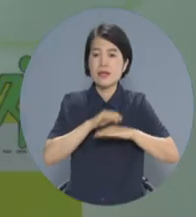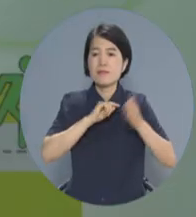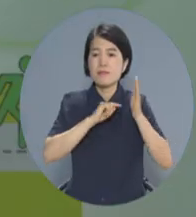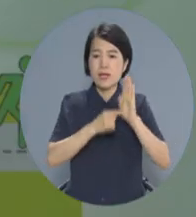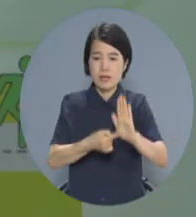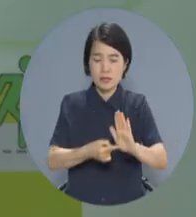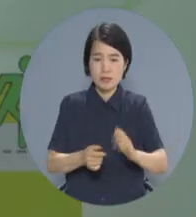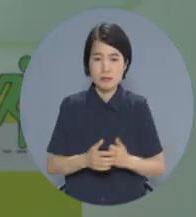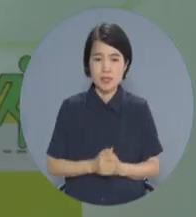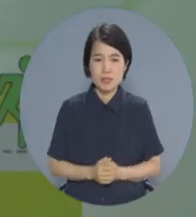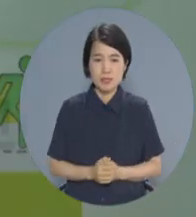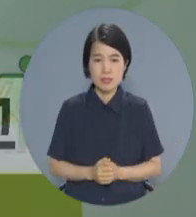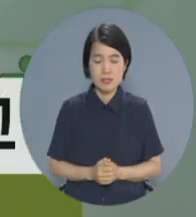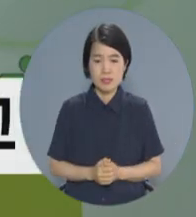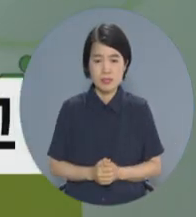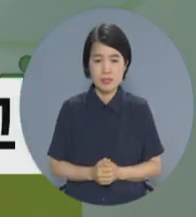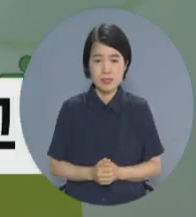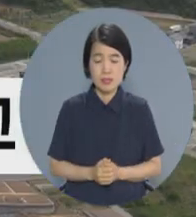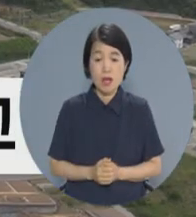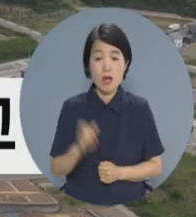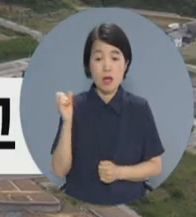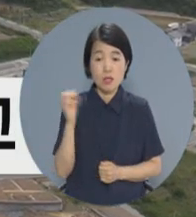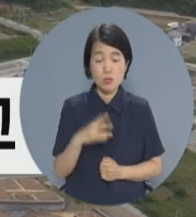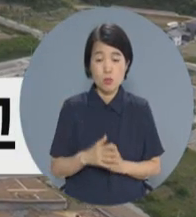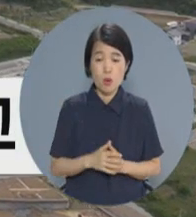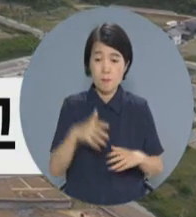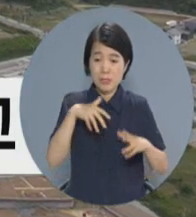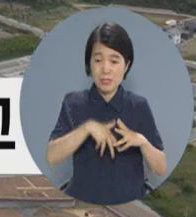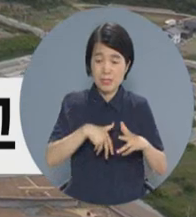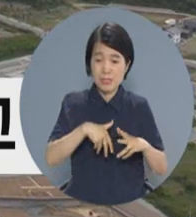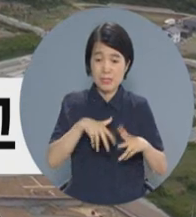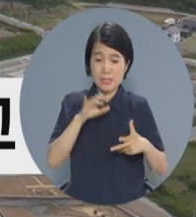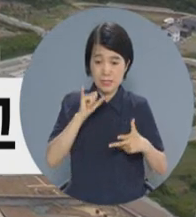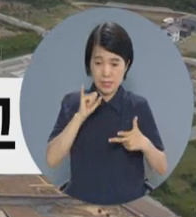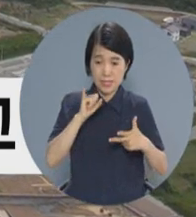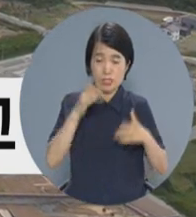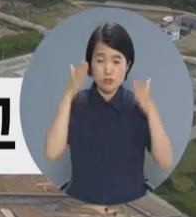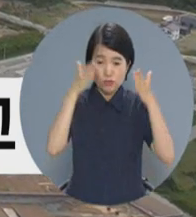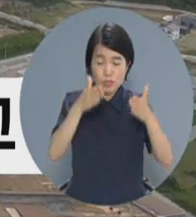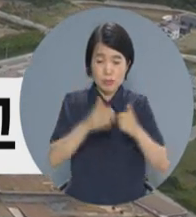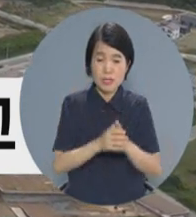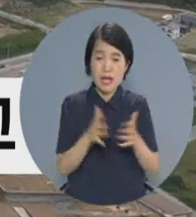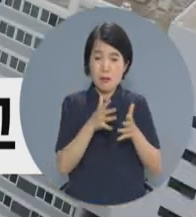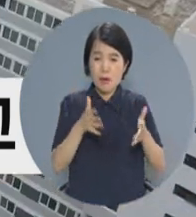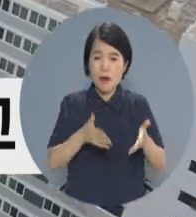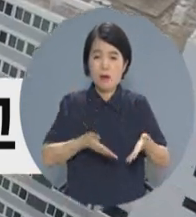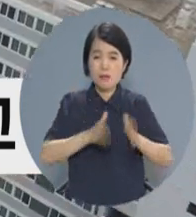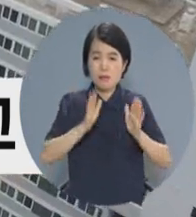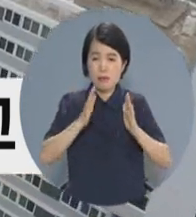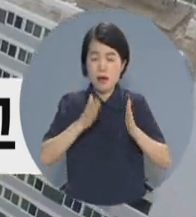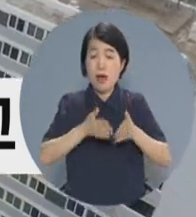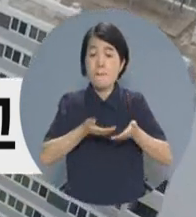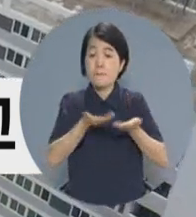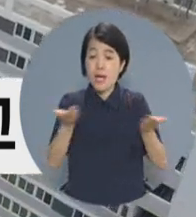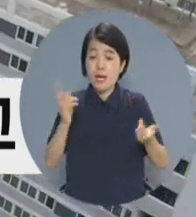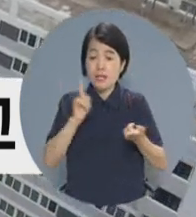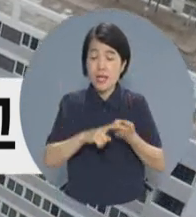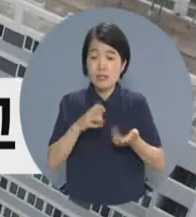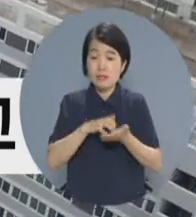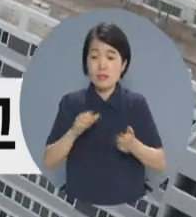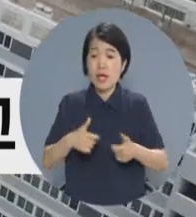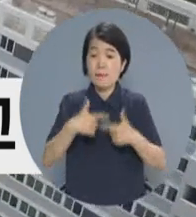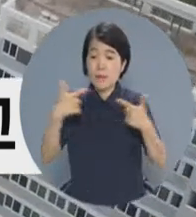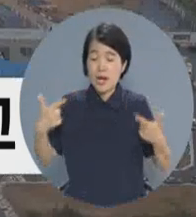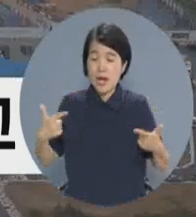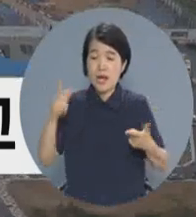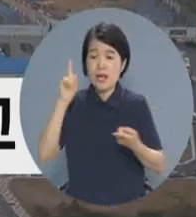제시했습니다. 그러면서도 민선 7기 중점적으로 추진됐던 공동주택 공급 확대를 통한 인구 늘리기 전략